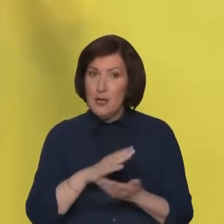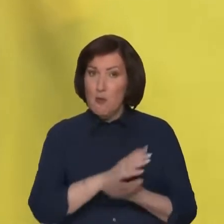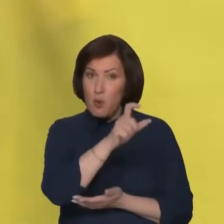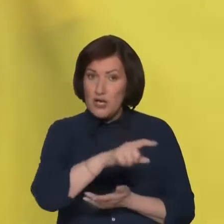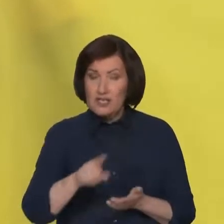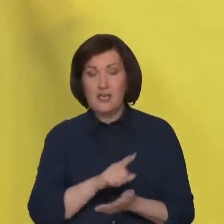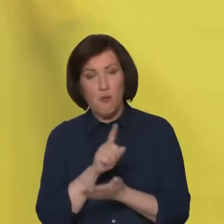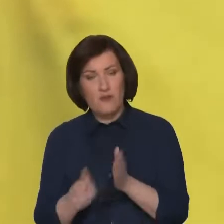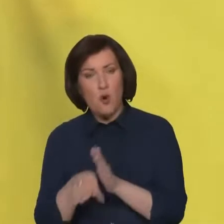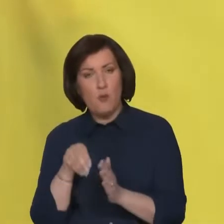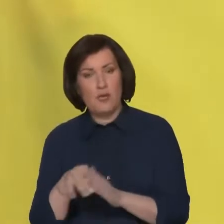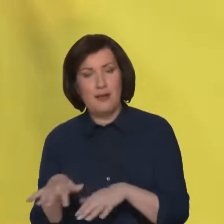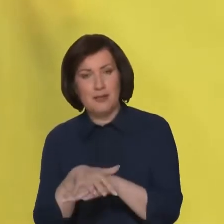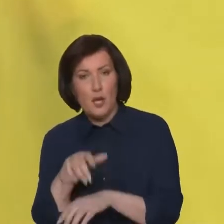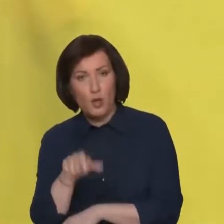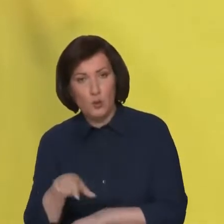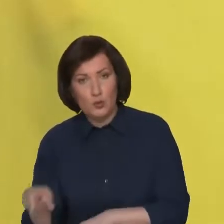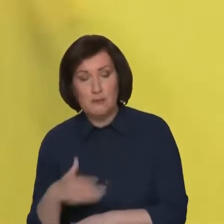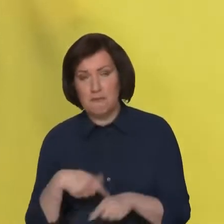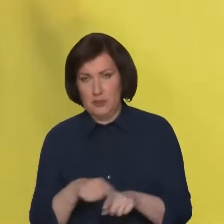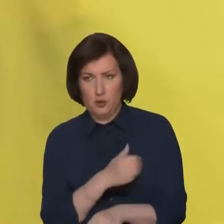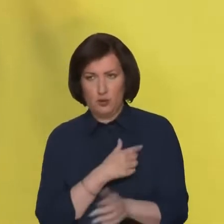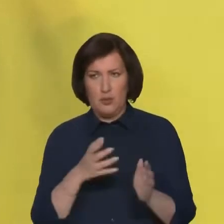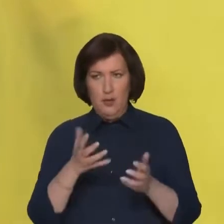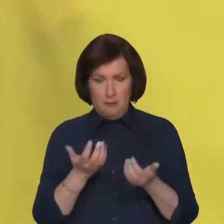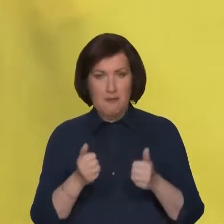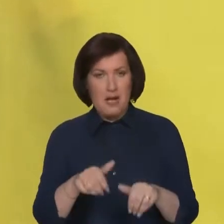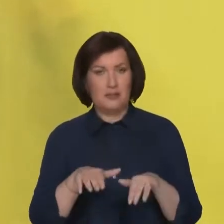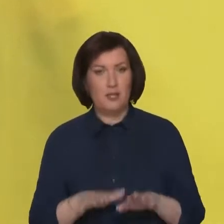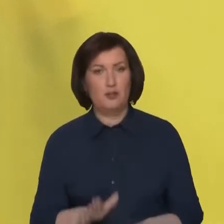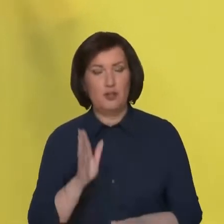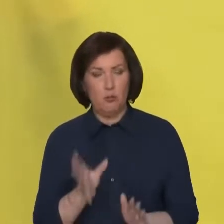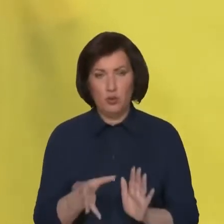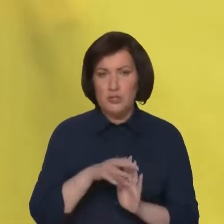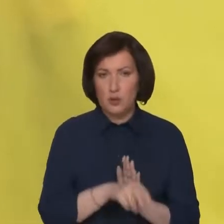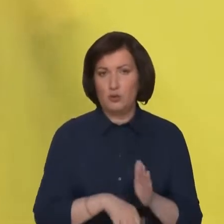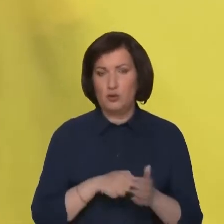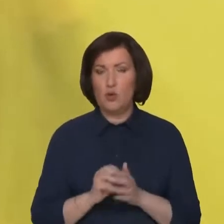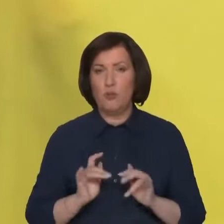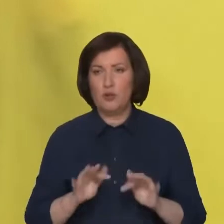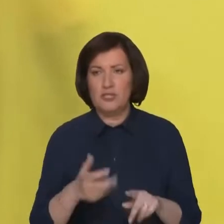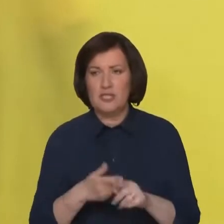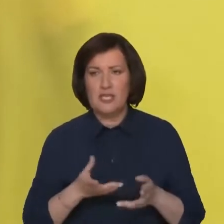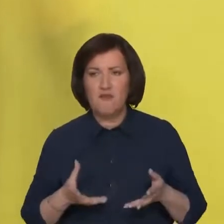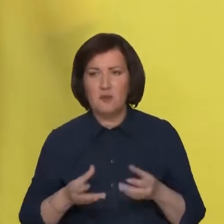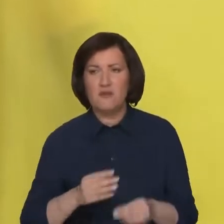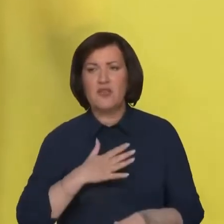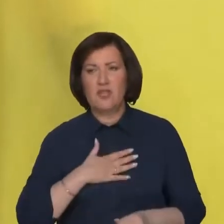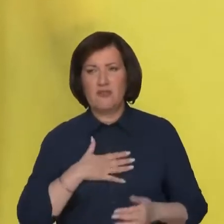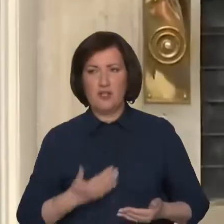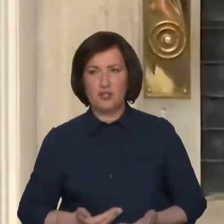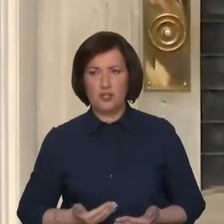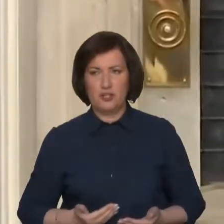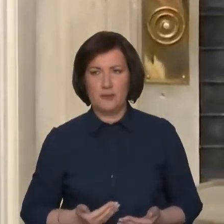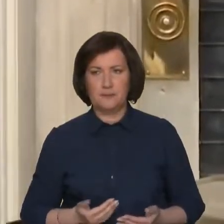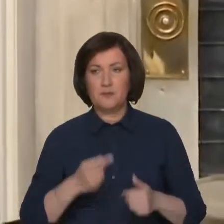політиків, відповідно, повинні обирати люди. Ми теж хочемо приймати рішення і бути залучені до процесів, які впливають на наше